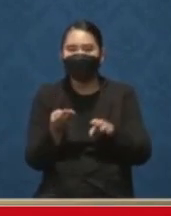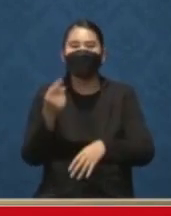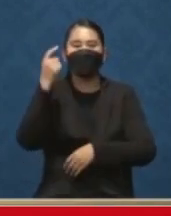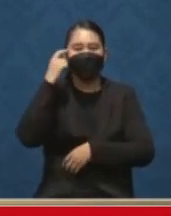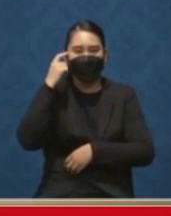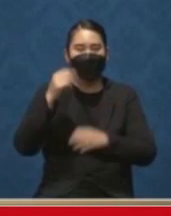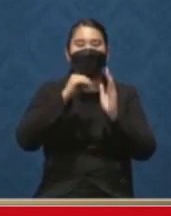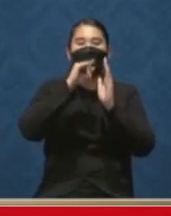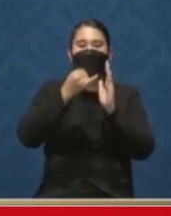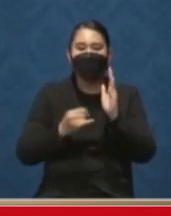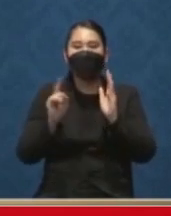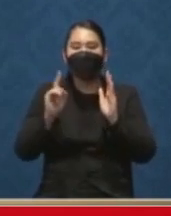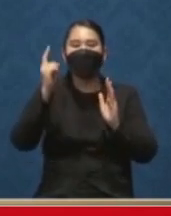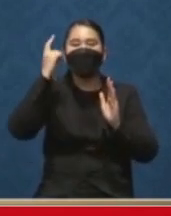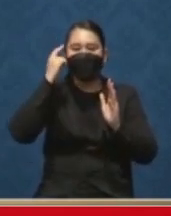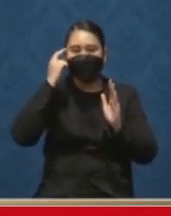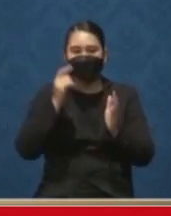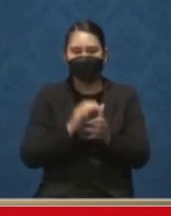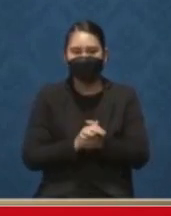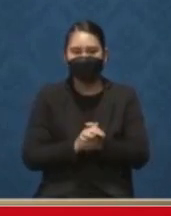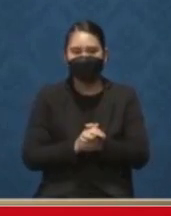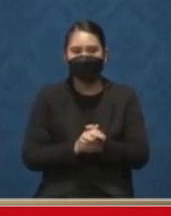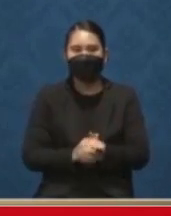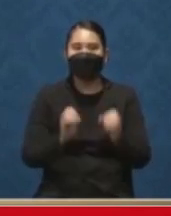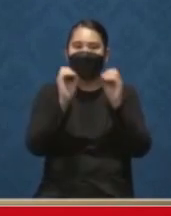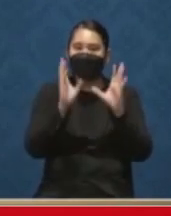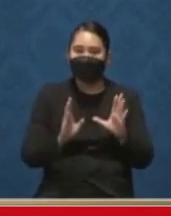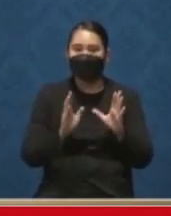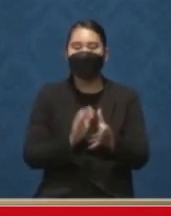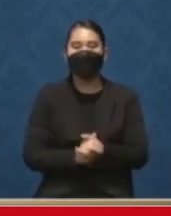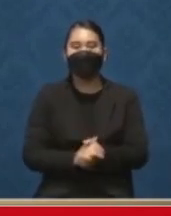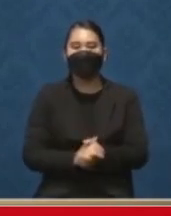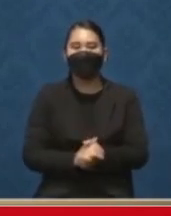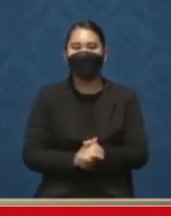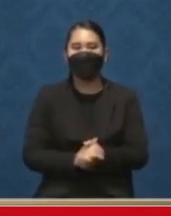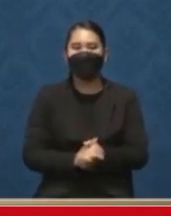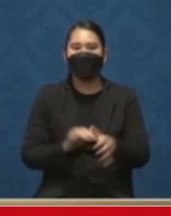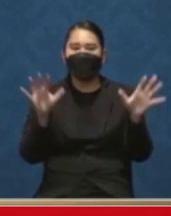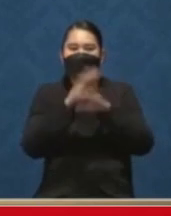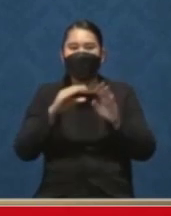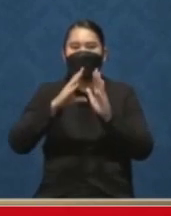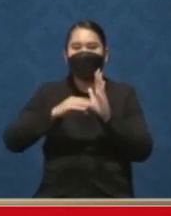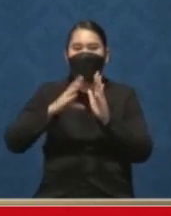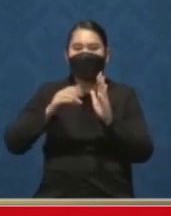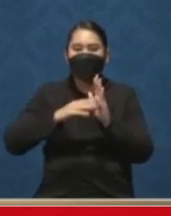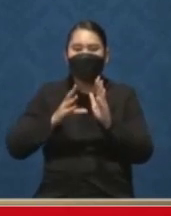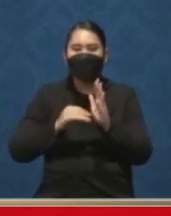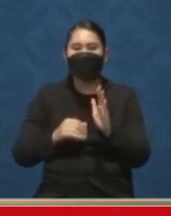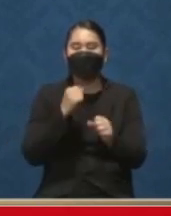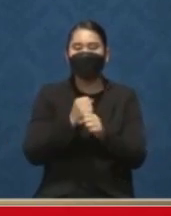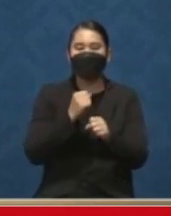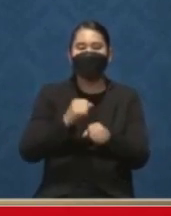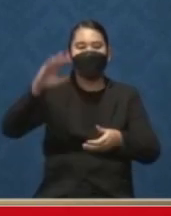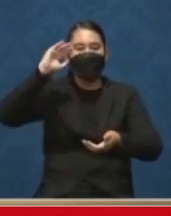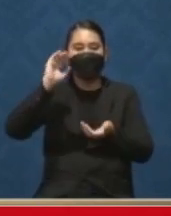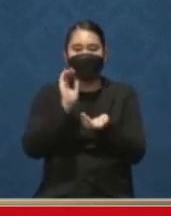พอรู้จังหวัดไหนก็พอรู้ว่ามีครูกอครูขอมากมายเลยเหมือนไปอบรมชาวบ้านมีเจ้าหน้า